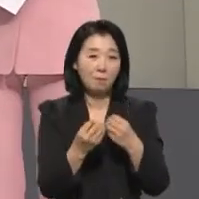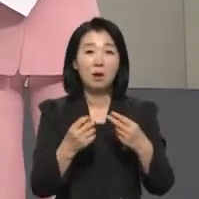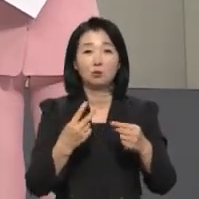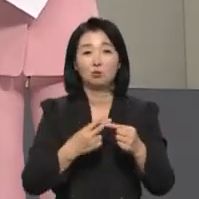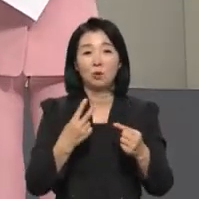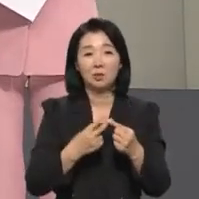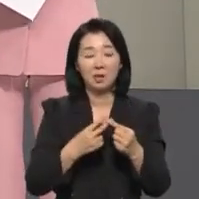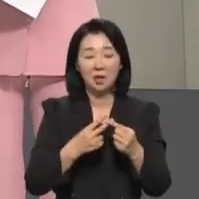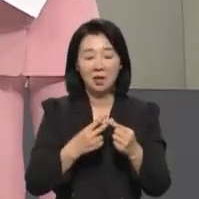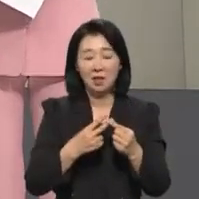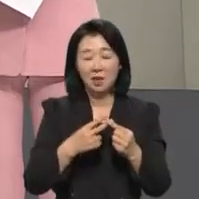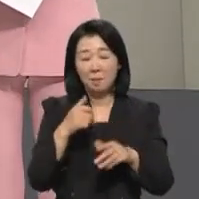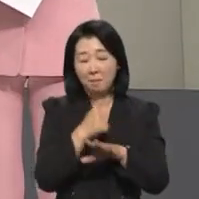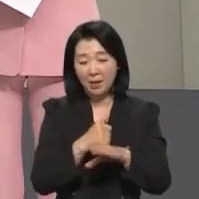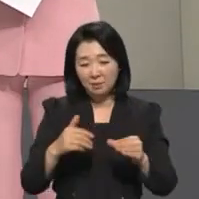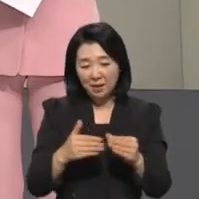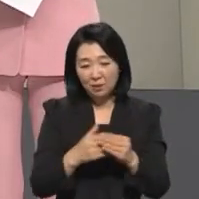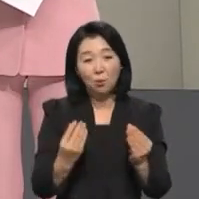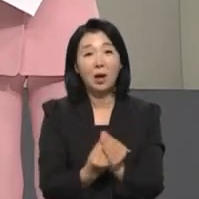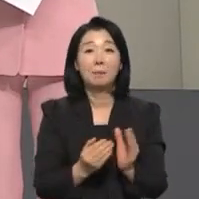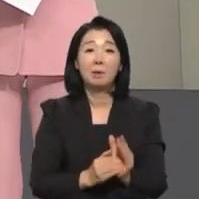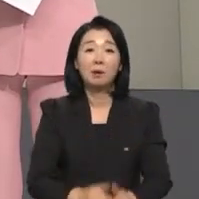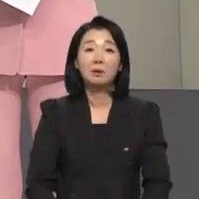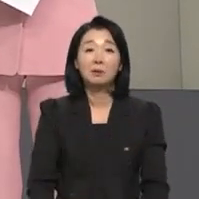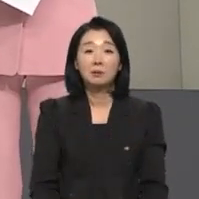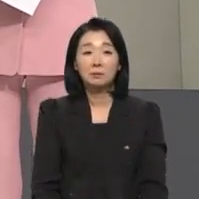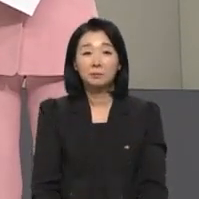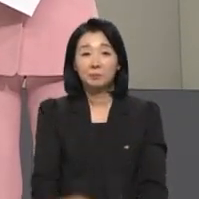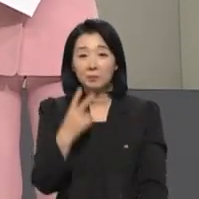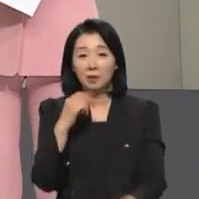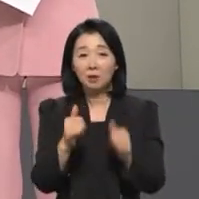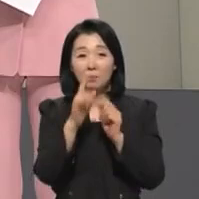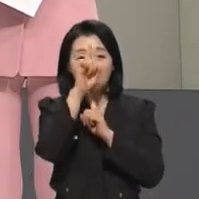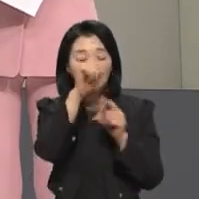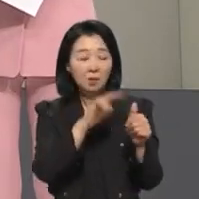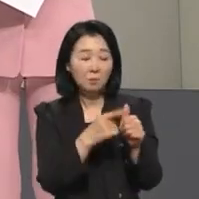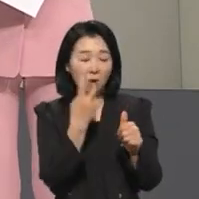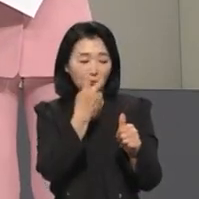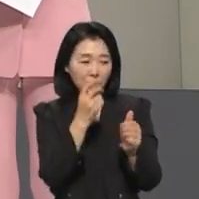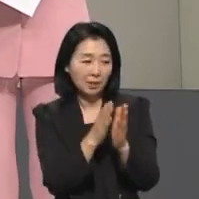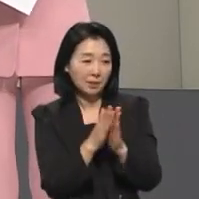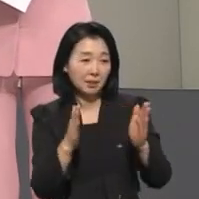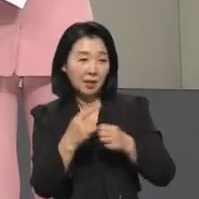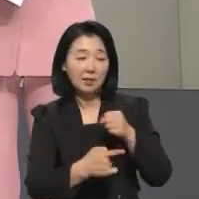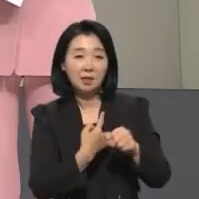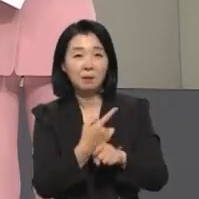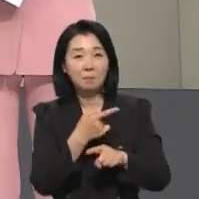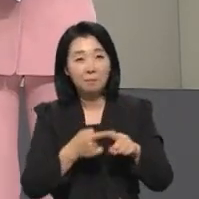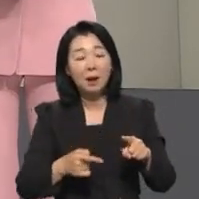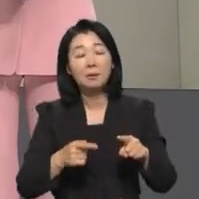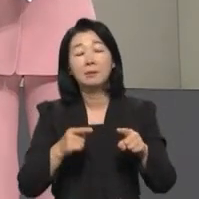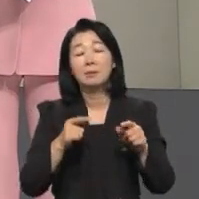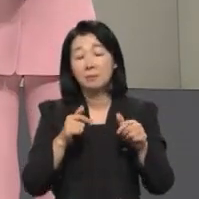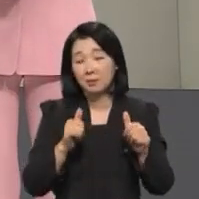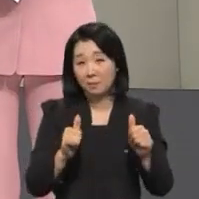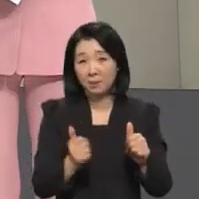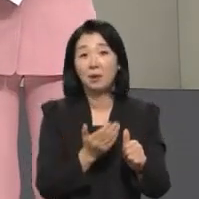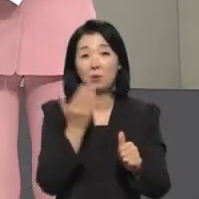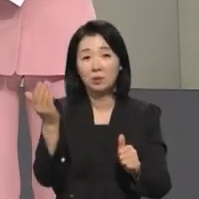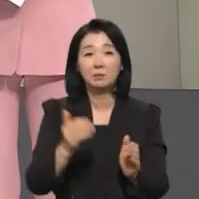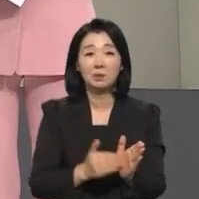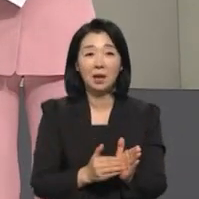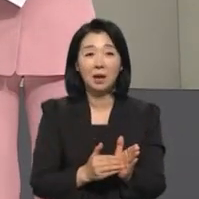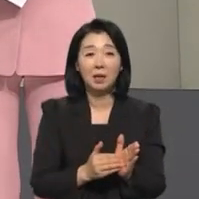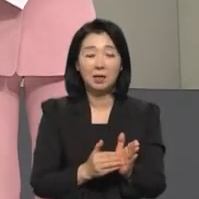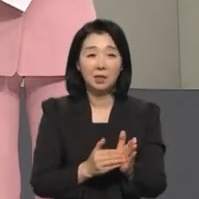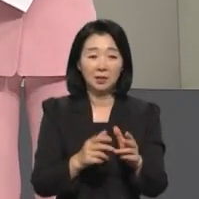엔딩으로 잡았습니다. 검찰이 오늘 민주당 이재명 대표를 수사 시작 1년 반 만에 재판에 넘겼습니다. 대장동과 위례